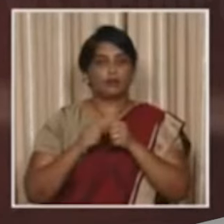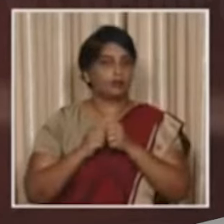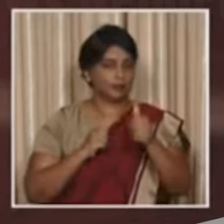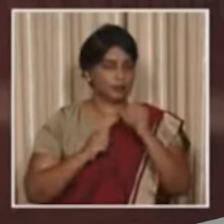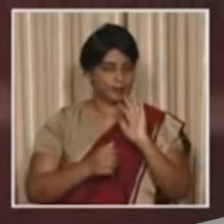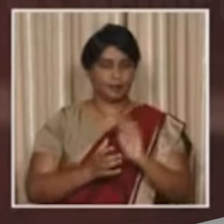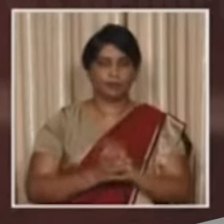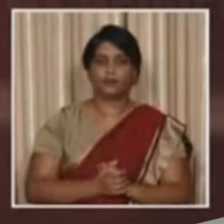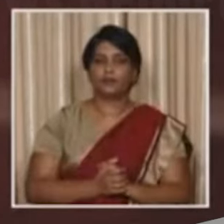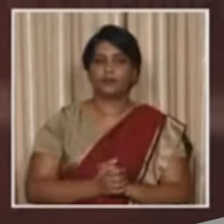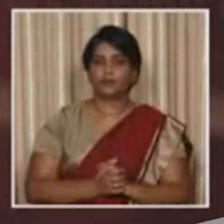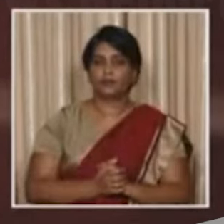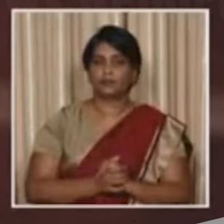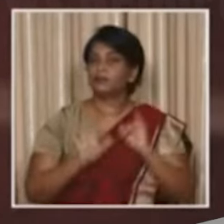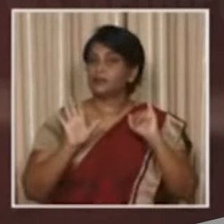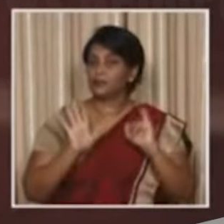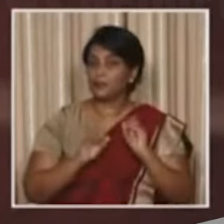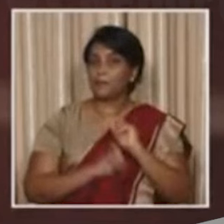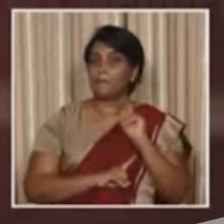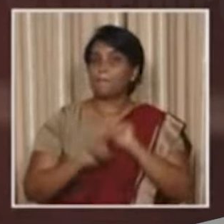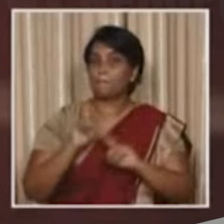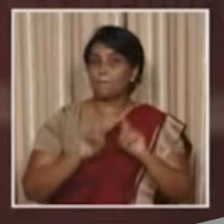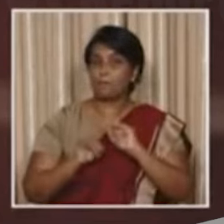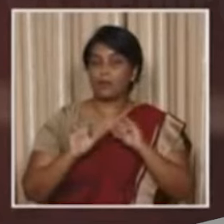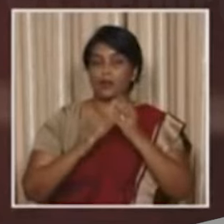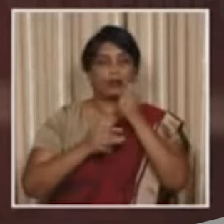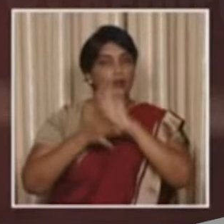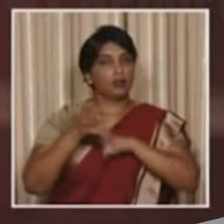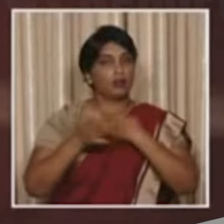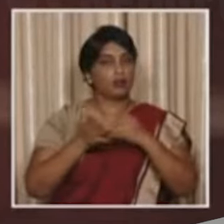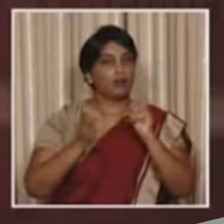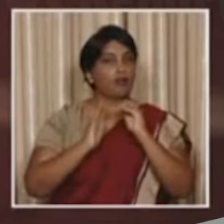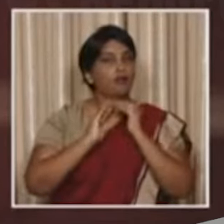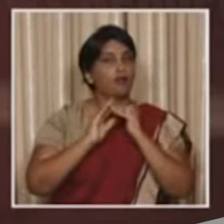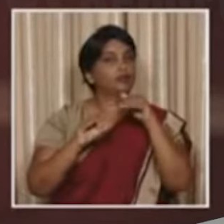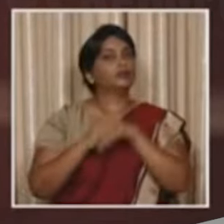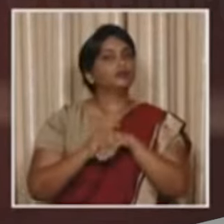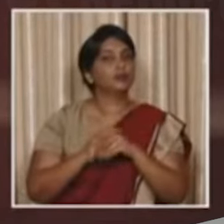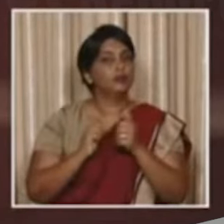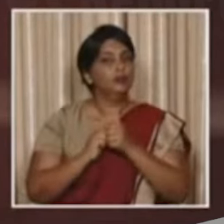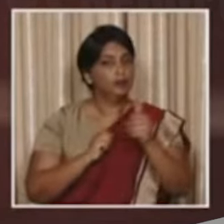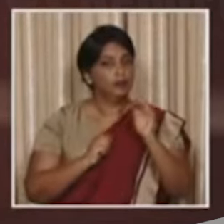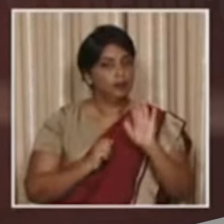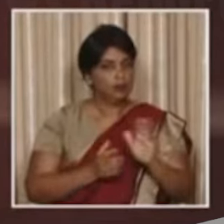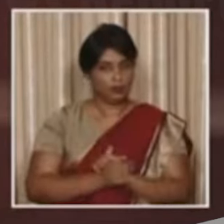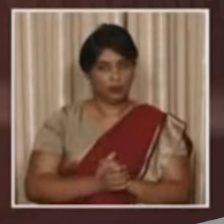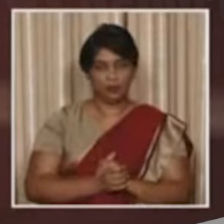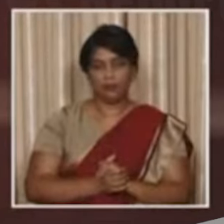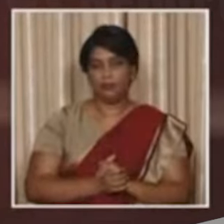තිබෙනවා. හය පාර්ලිමේන්තුවේ අයවැය කාර්යාලයක් පිහිටුවීමට පියවරගෙන තිබෙනවා.